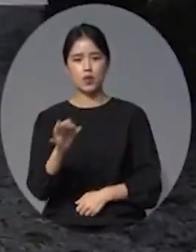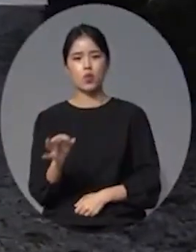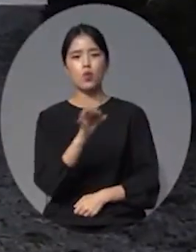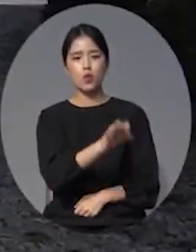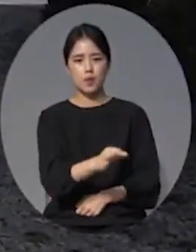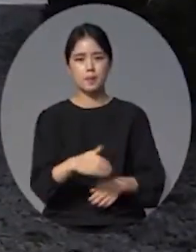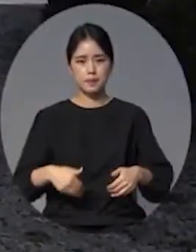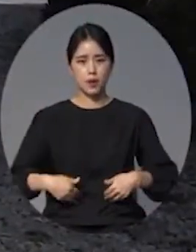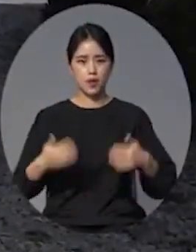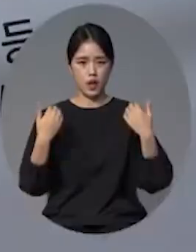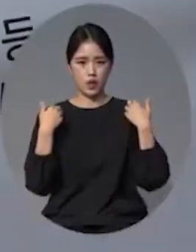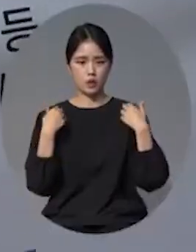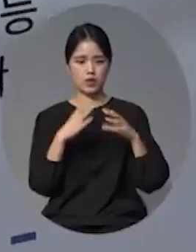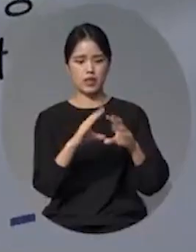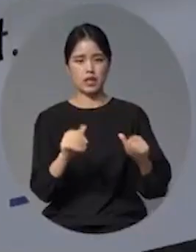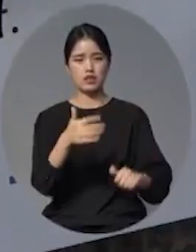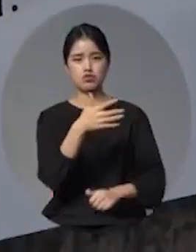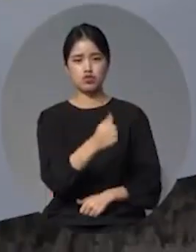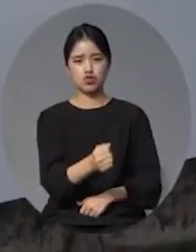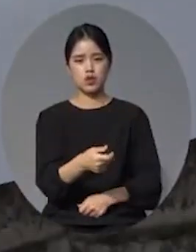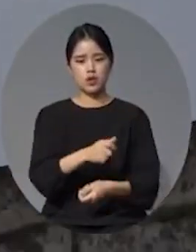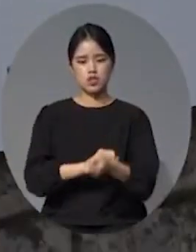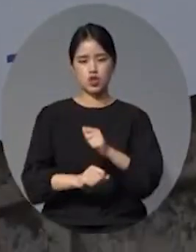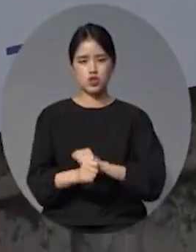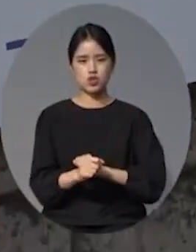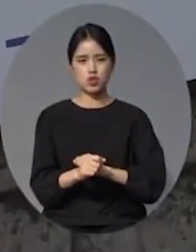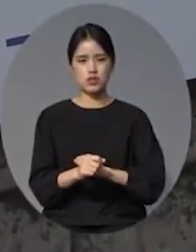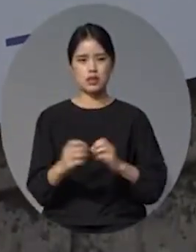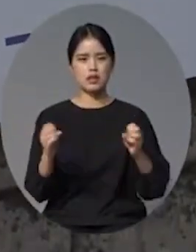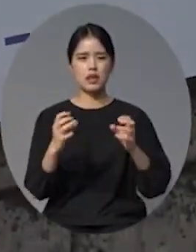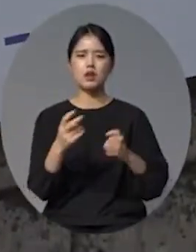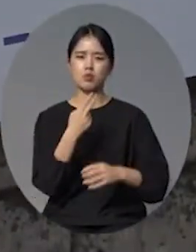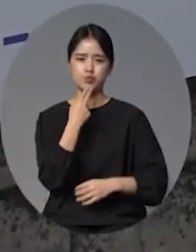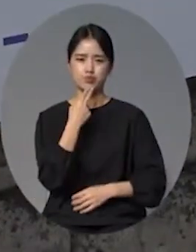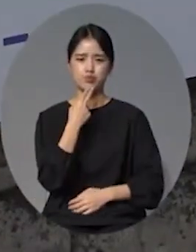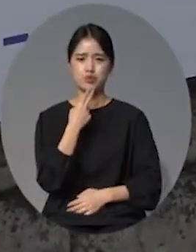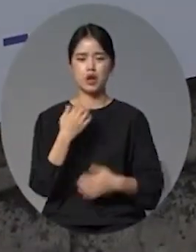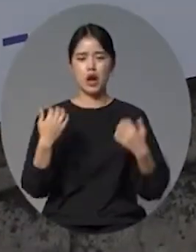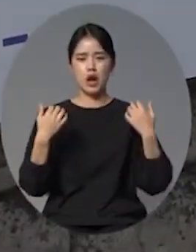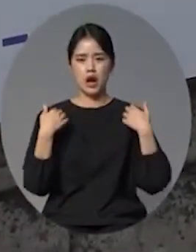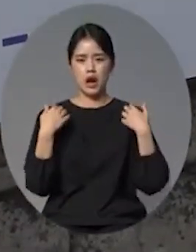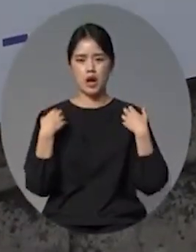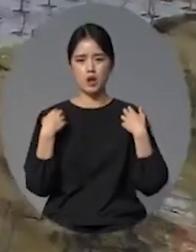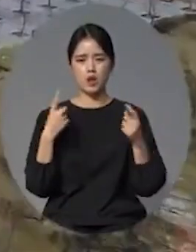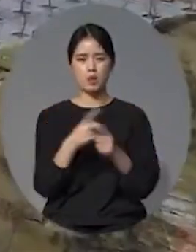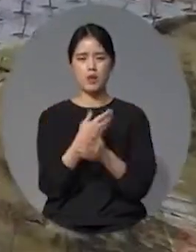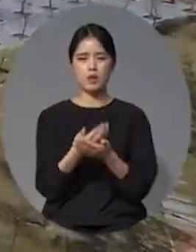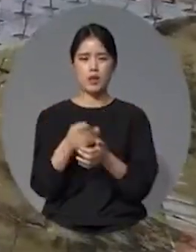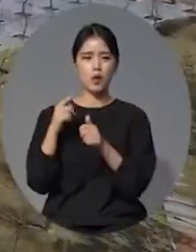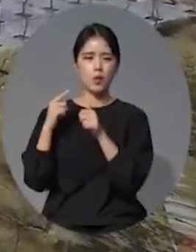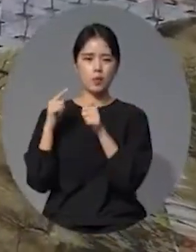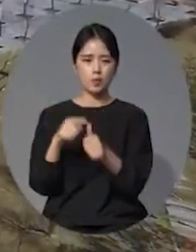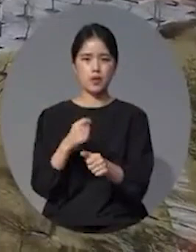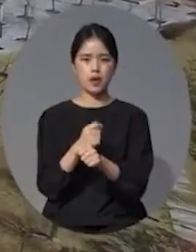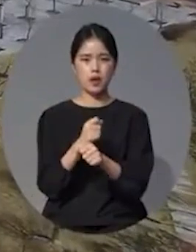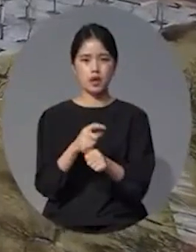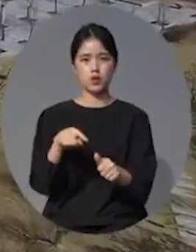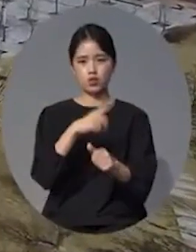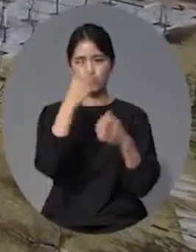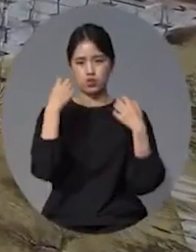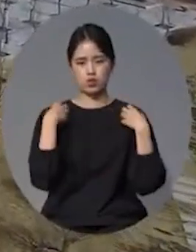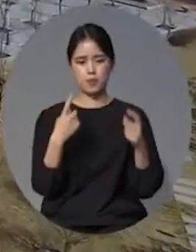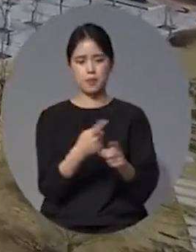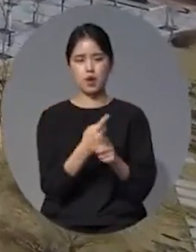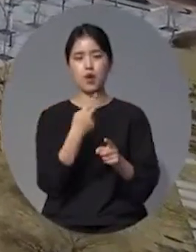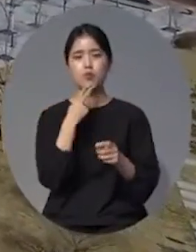측은 땅 주인과 적극적인 협의에 나서지 않고 있습니다 학교에 시정명령을 내린 도교육청은 시정이 이루어지지 않을